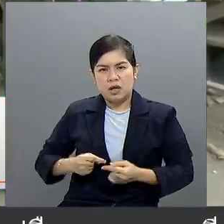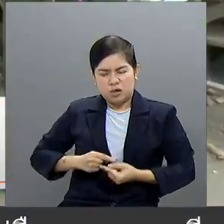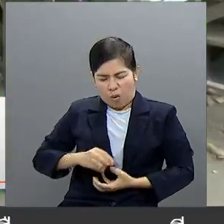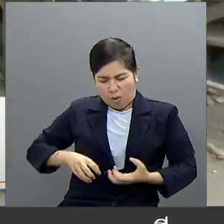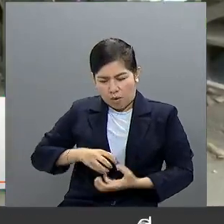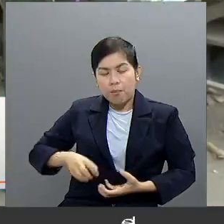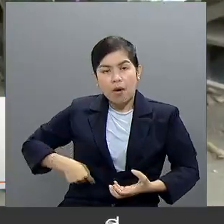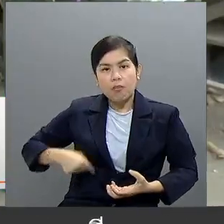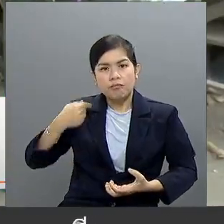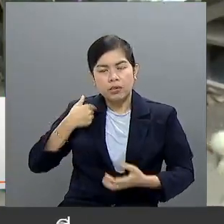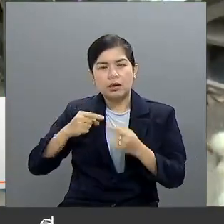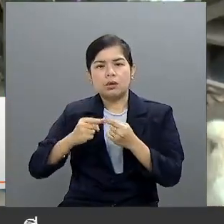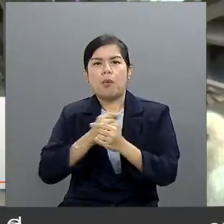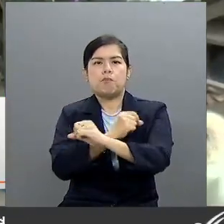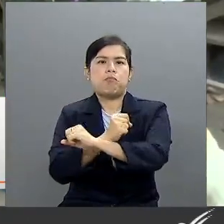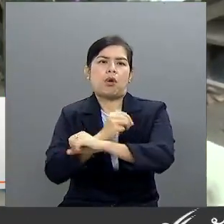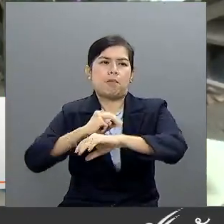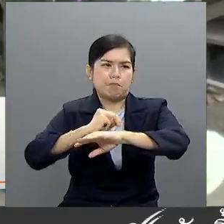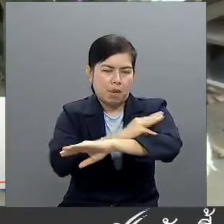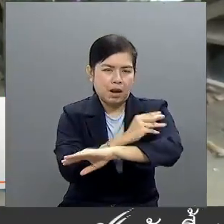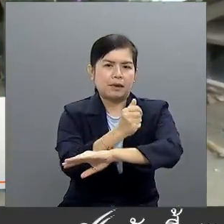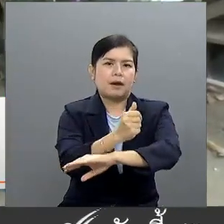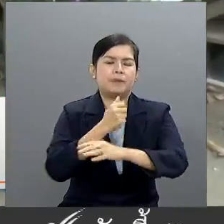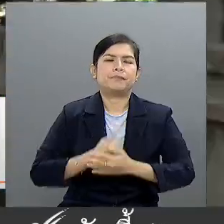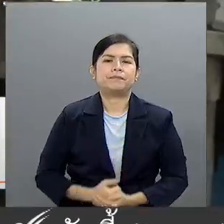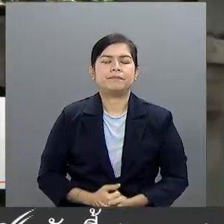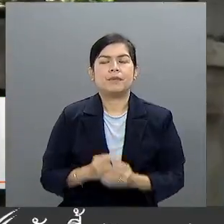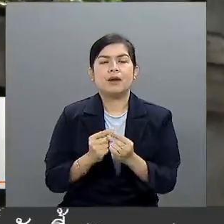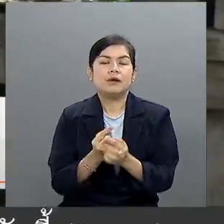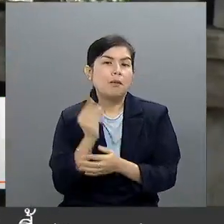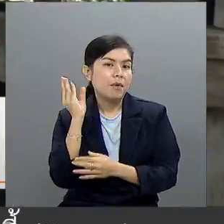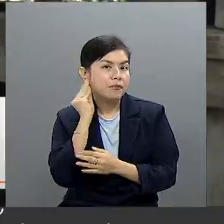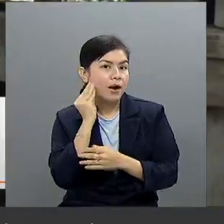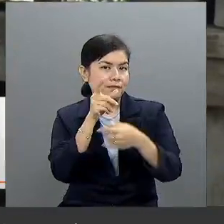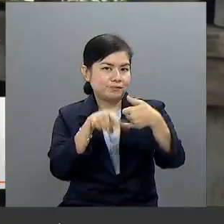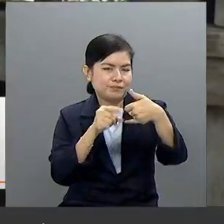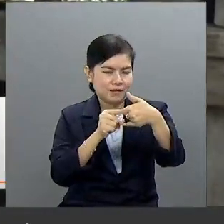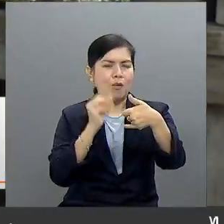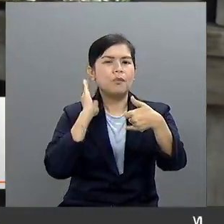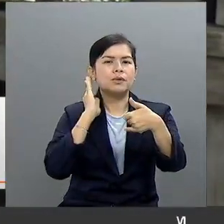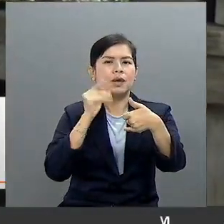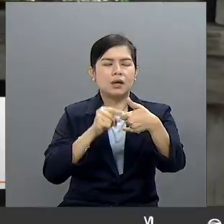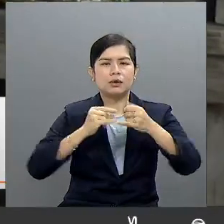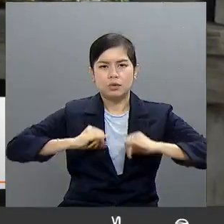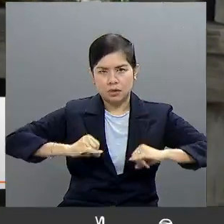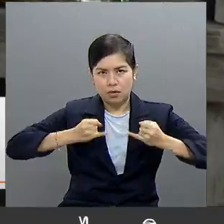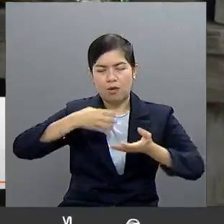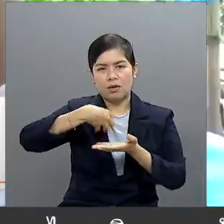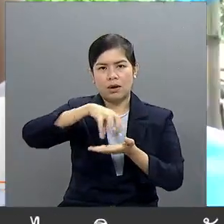ธุ์และสารก่อมะเร็งในร่างกายได้อีกด้วยเดี๋ยวไปฟังการให้สัมภาษณ์ของคุณพรชัยคำมีถึงการปลูกขึ้นช่ายกันหน่อย